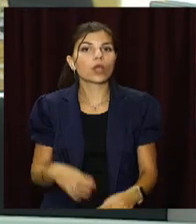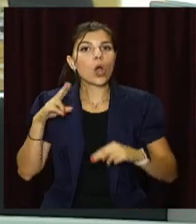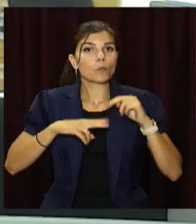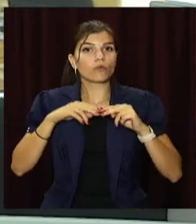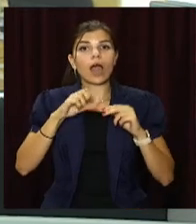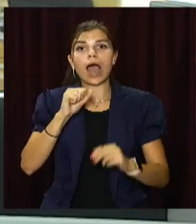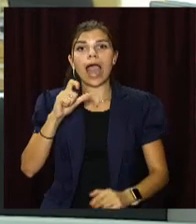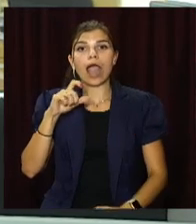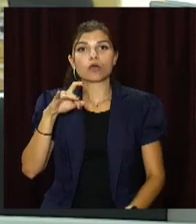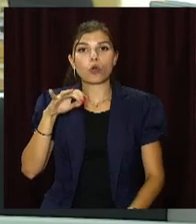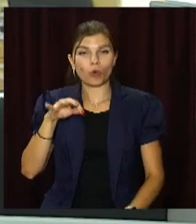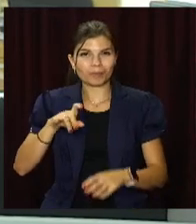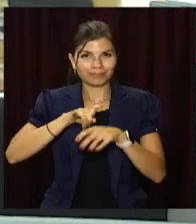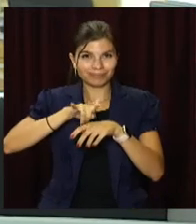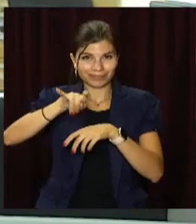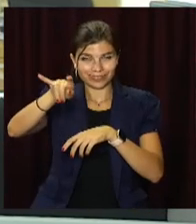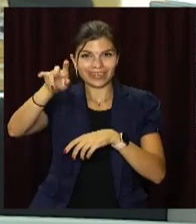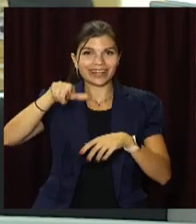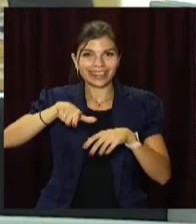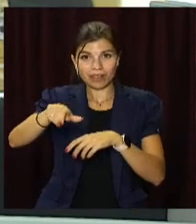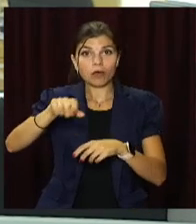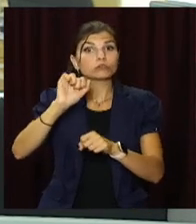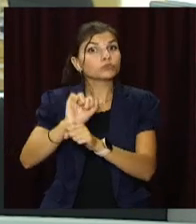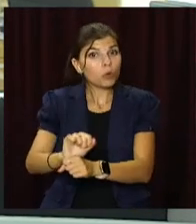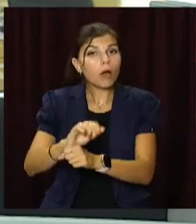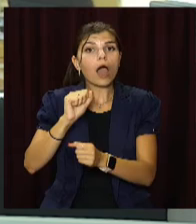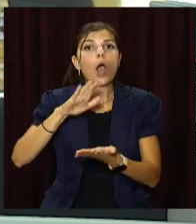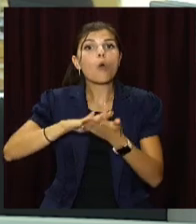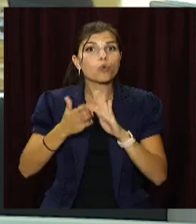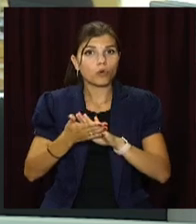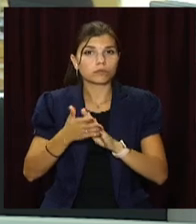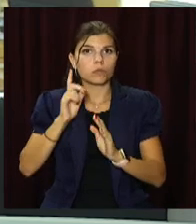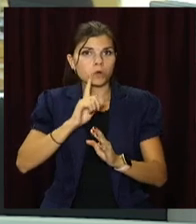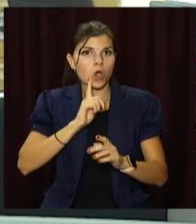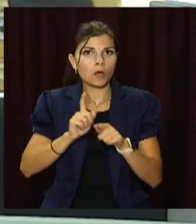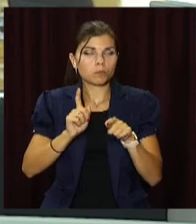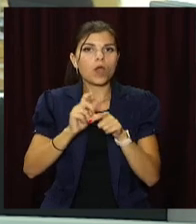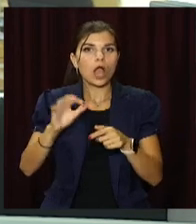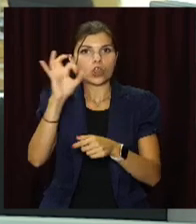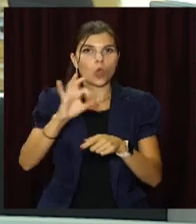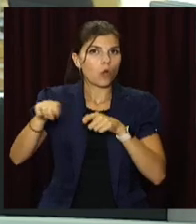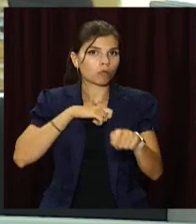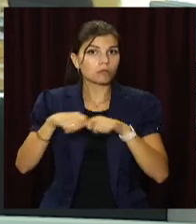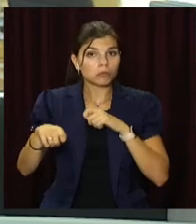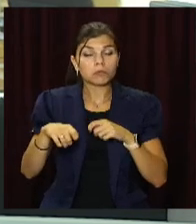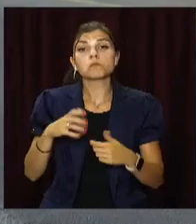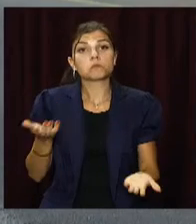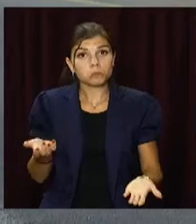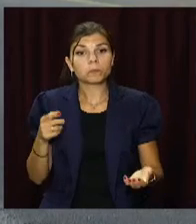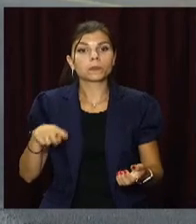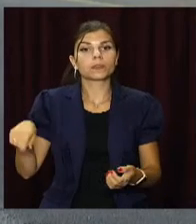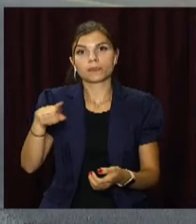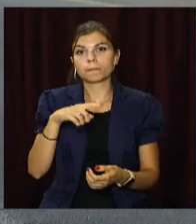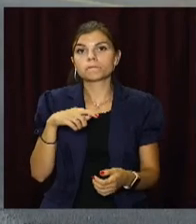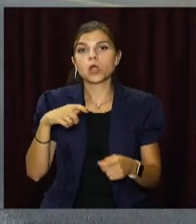Будівництво аеродрому у Дніпрі призупинили, а угоду на будівництво анулювали. Держпідприємство фінансування інфраструктурних